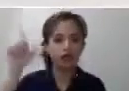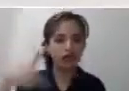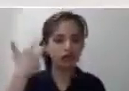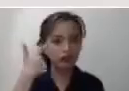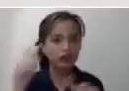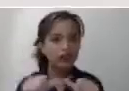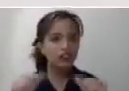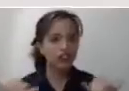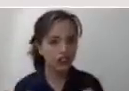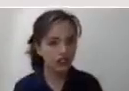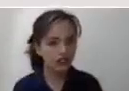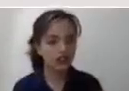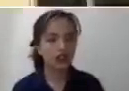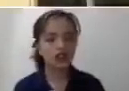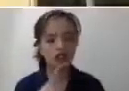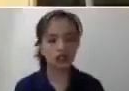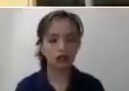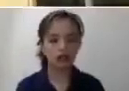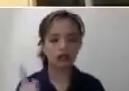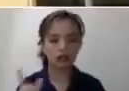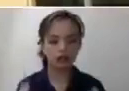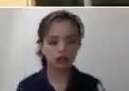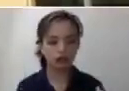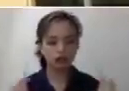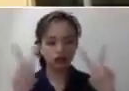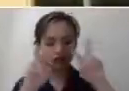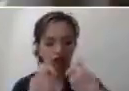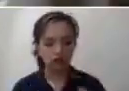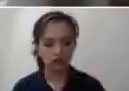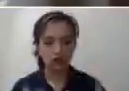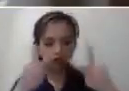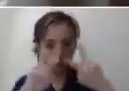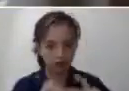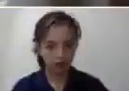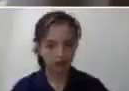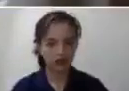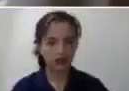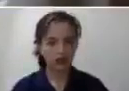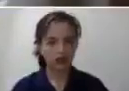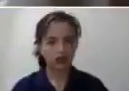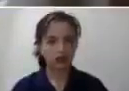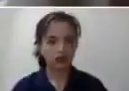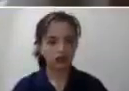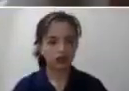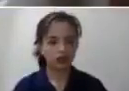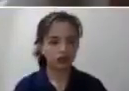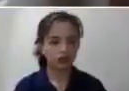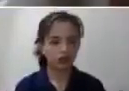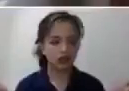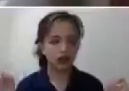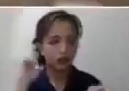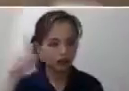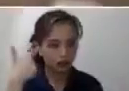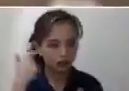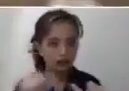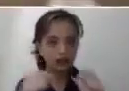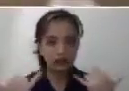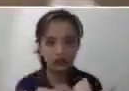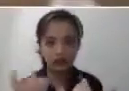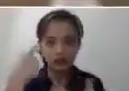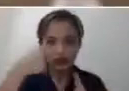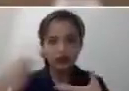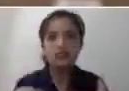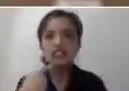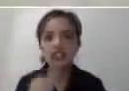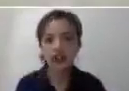Department of Environment and Natural Resources at ang Department of Energy. Ipinatatawag na ng PACC ang DSWD upang